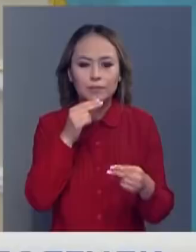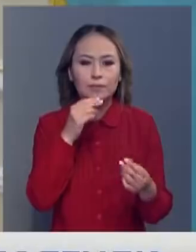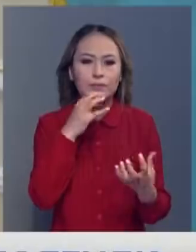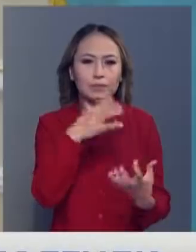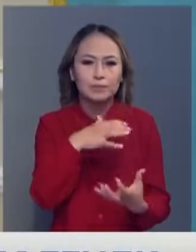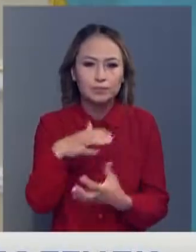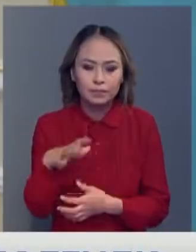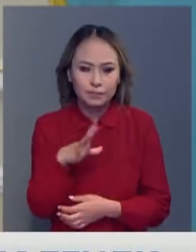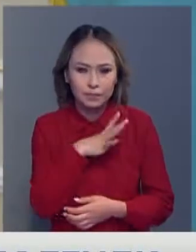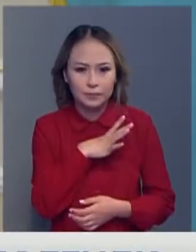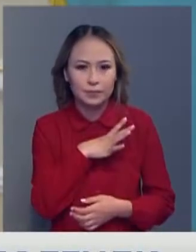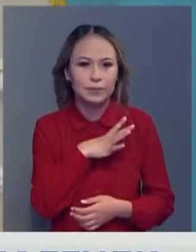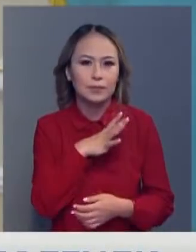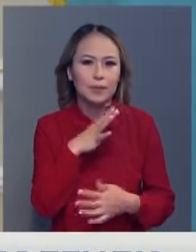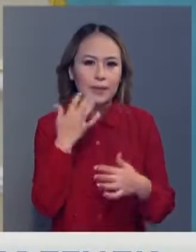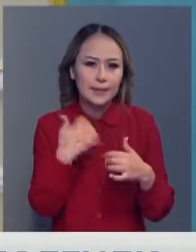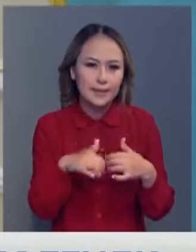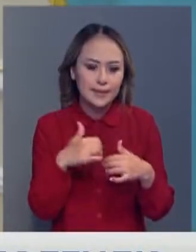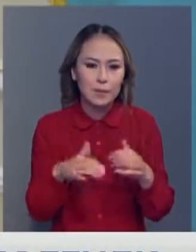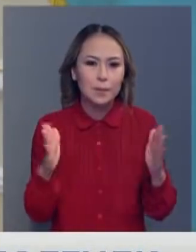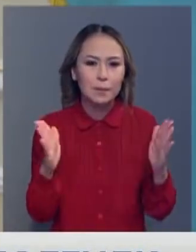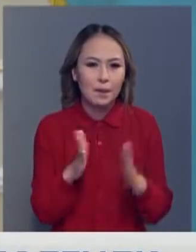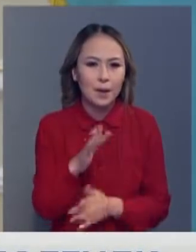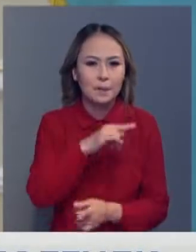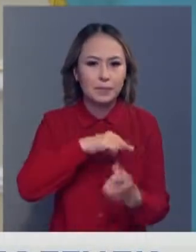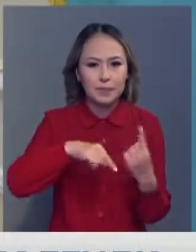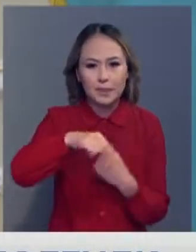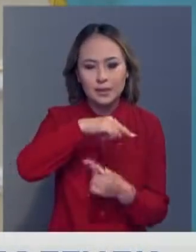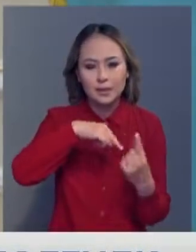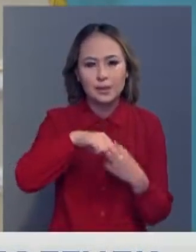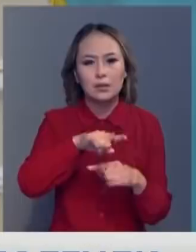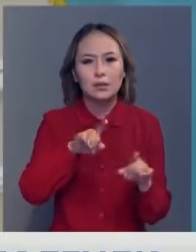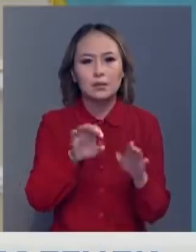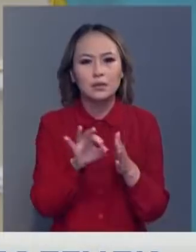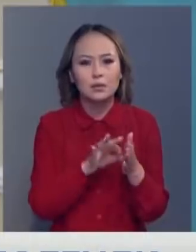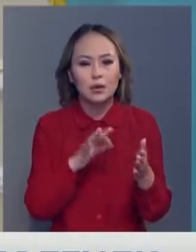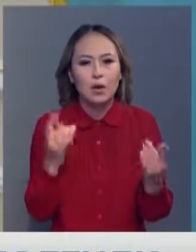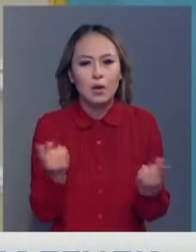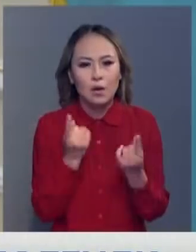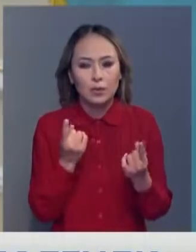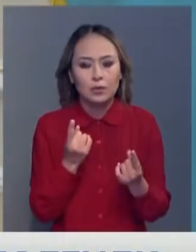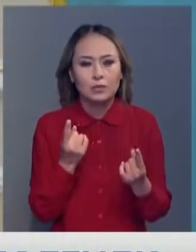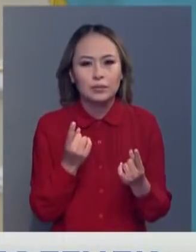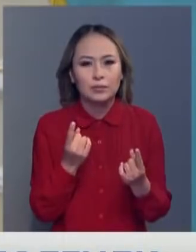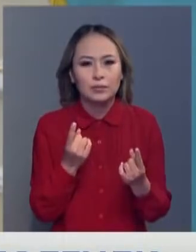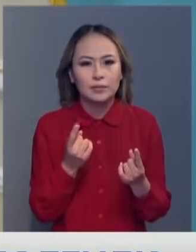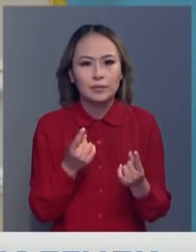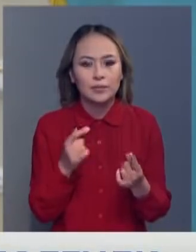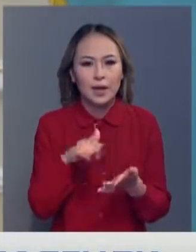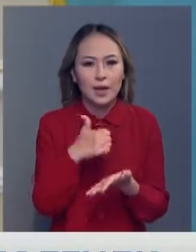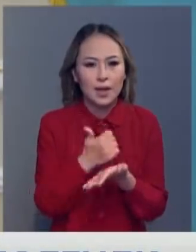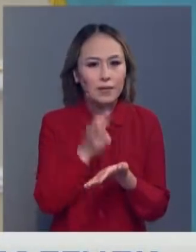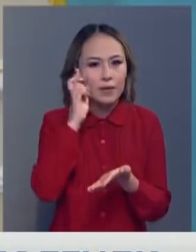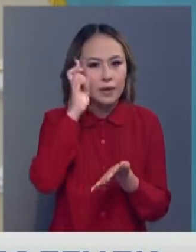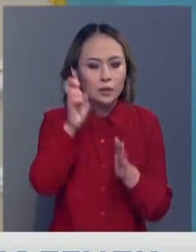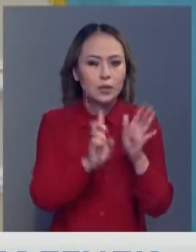таратылды. Шағын және орта бизнес өкілдеріне бір қатар женгілдік жасалды. Елбасының